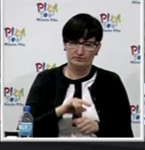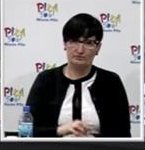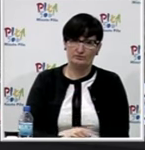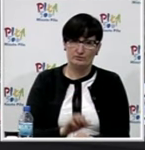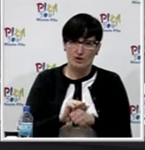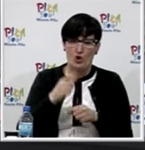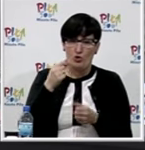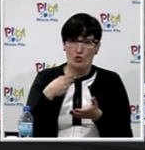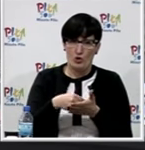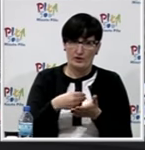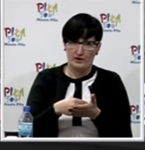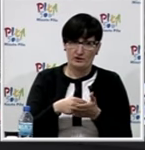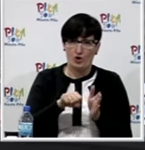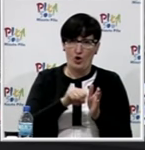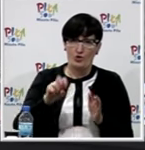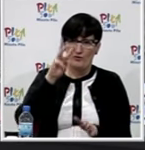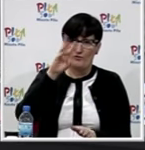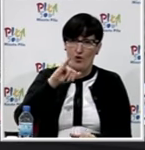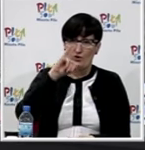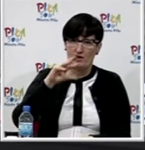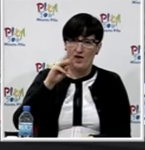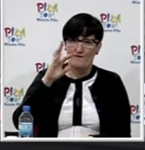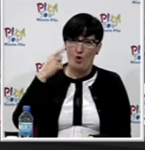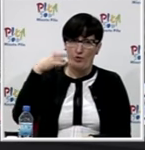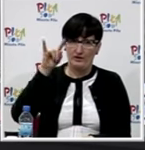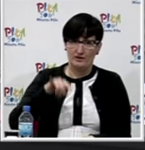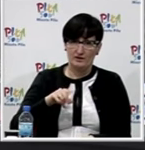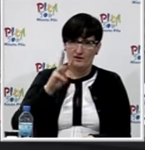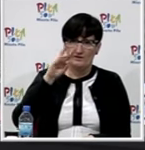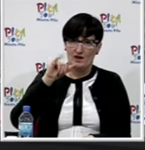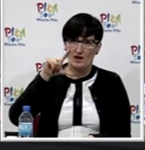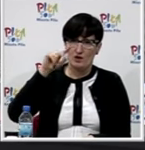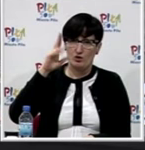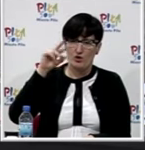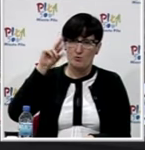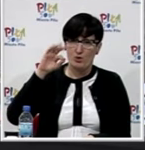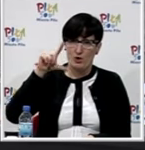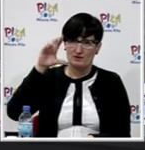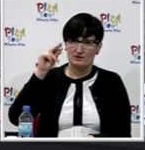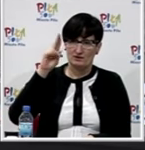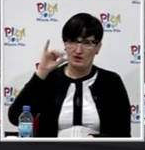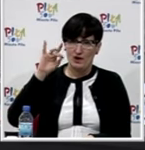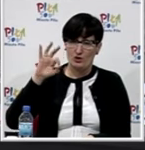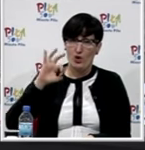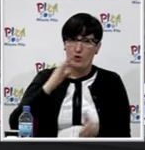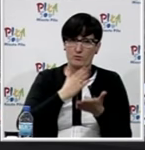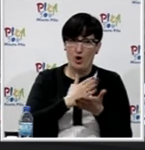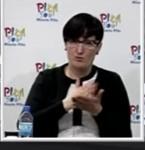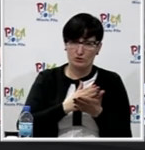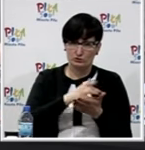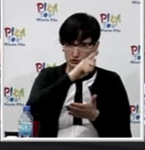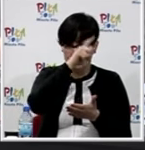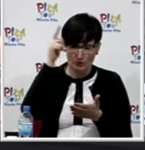wartości dotacji, które otrzymują od Wojewody Wielkopolskiego, a dotyczą one przede wszystkim zadań realizowanych w zakresie pomocy społecznej, czyli pomoc w